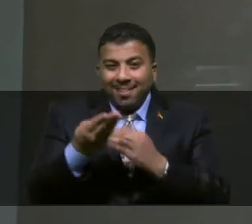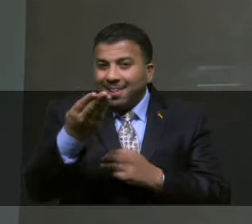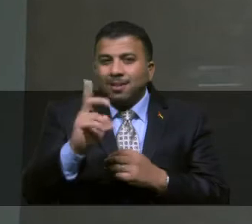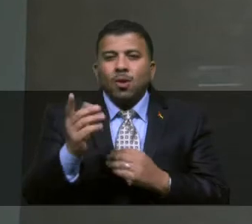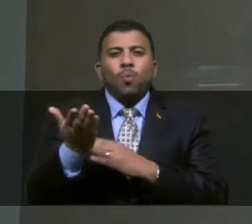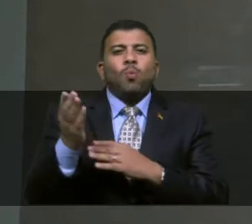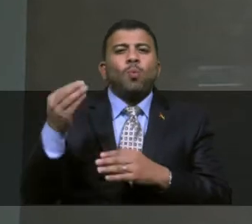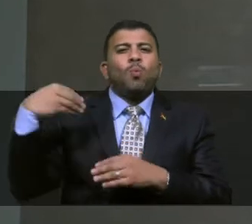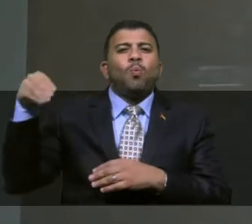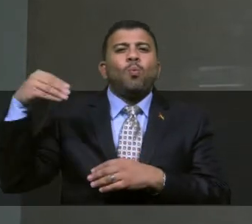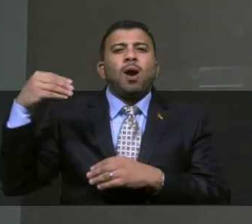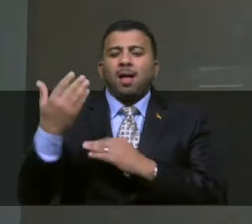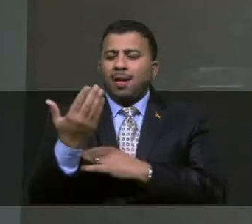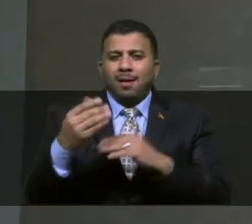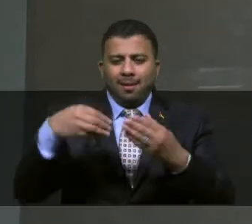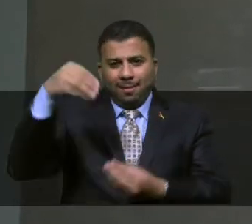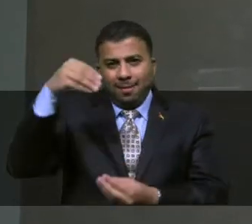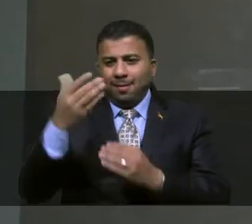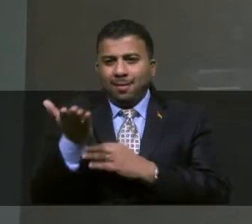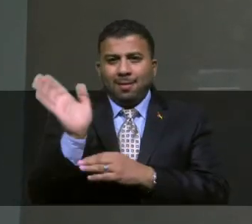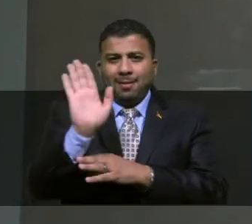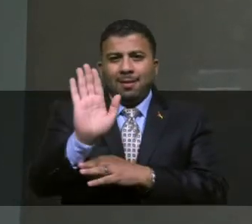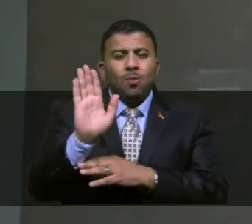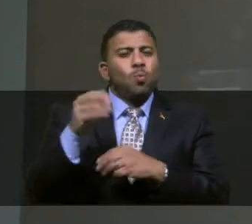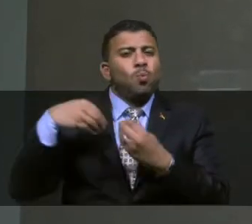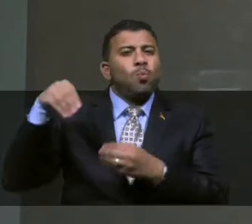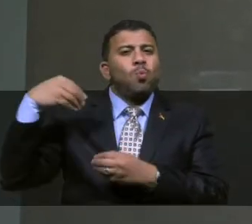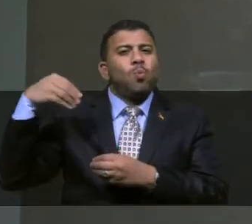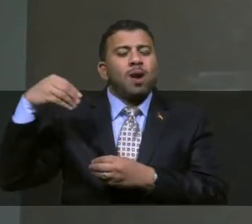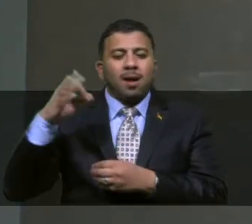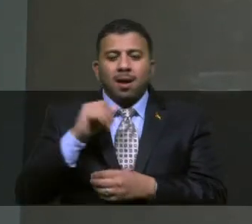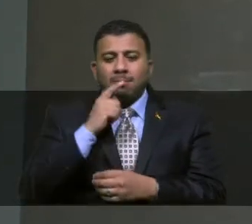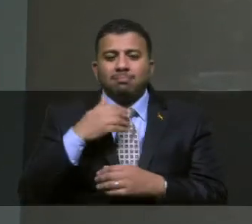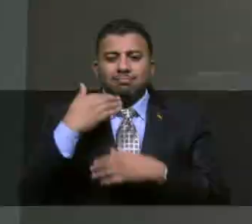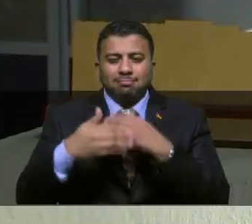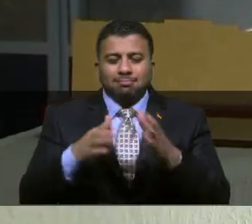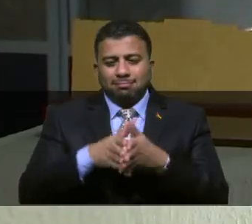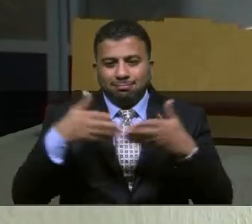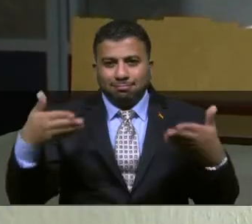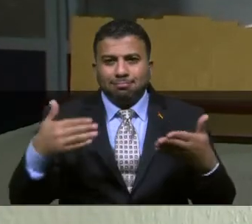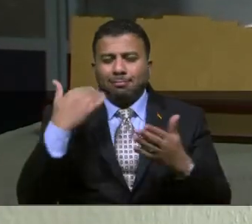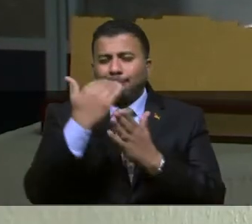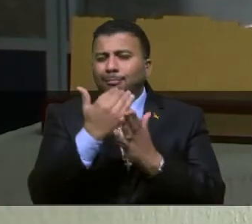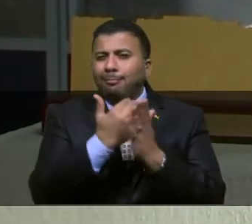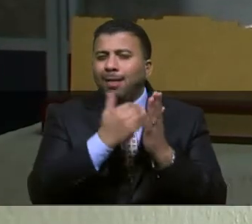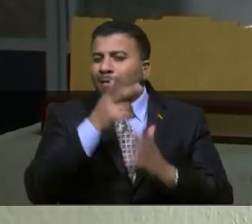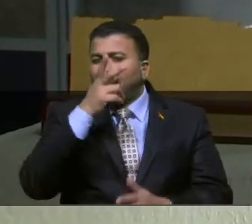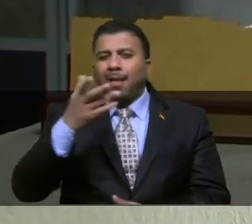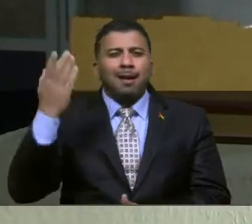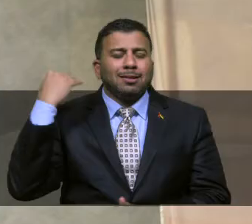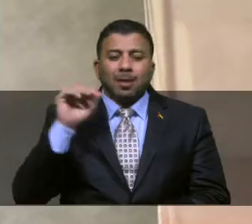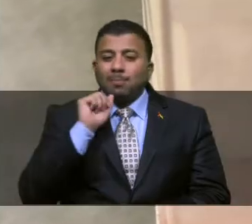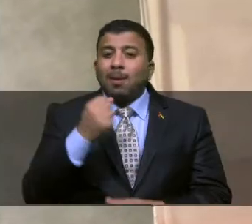تلاحظون الصورة الورقية كانت تستخدم أول استخداماتها، بعدها تسلسلت من ناحية اللي هي الدفتر. متحف شرطة